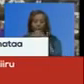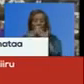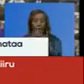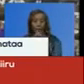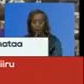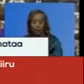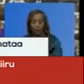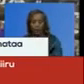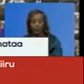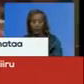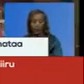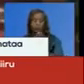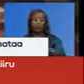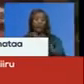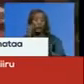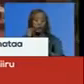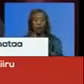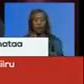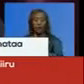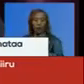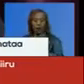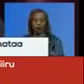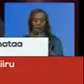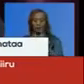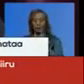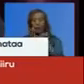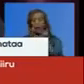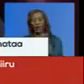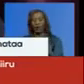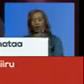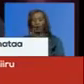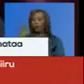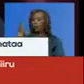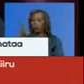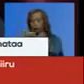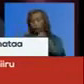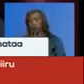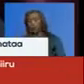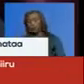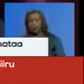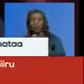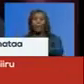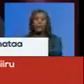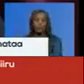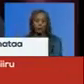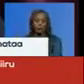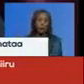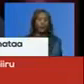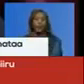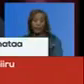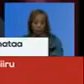አመሰግናለሁ። በምክር ቤቱ አሰራና አባላት ነጓደም ባንከስ 107 ንዑስ አንቀጽ 3 መሰረት